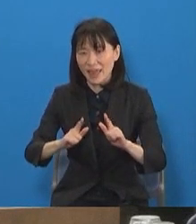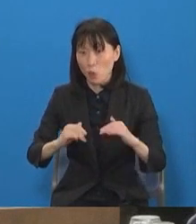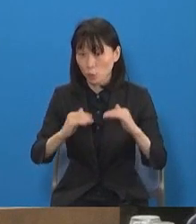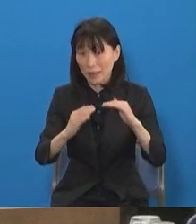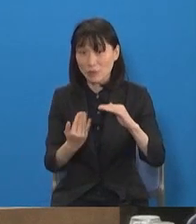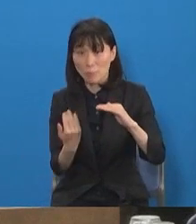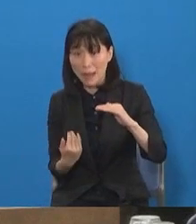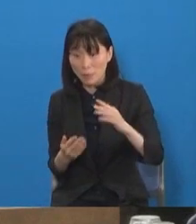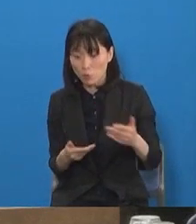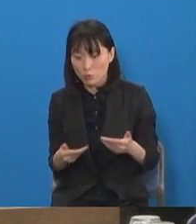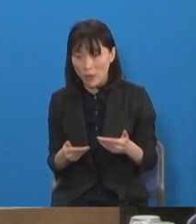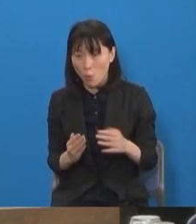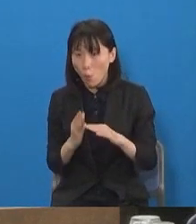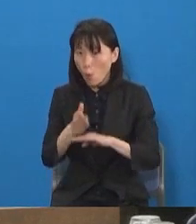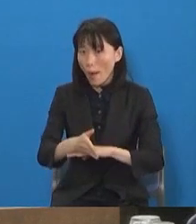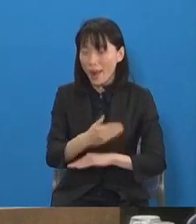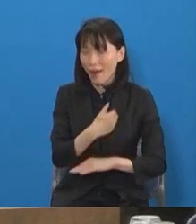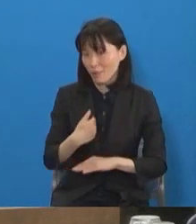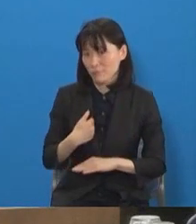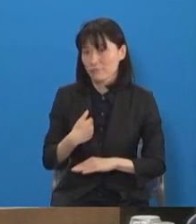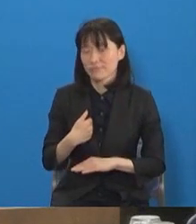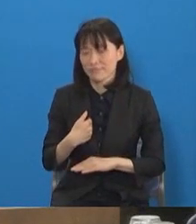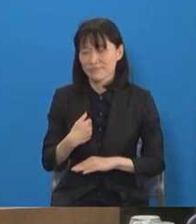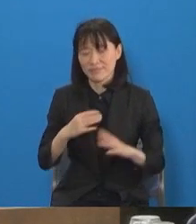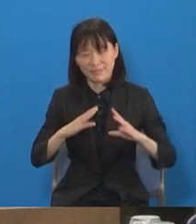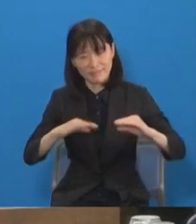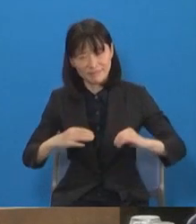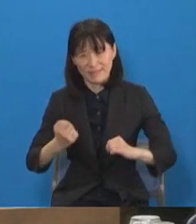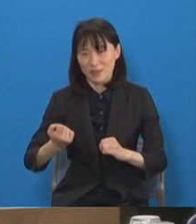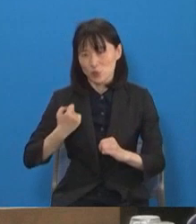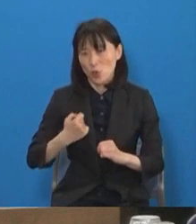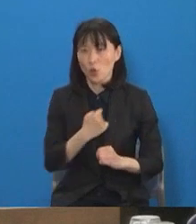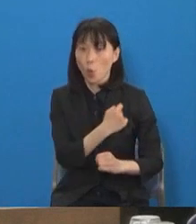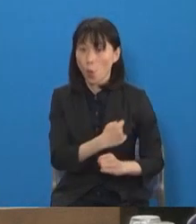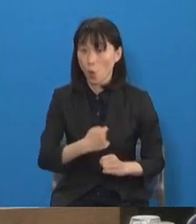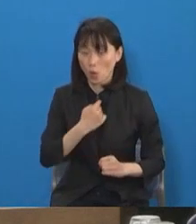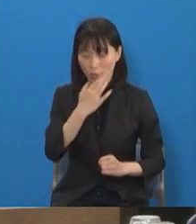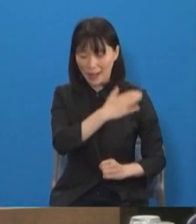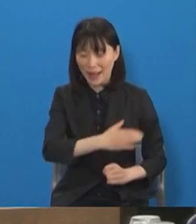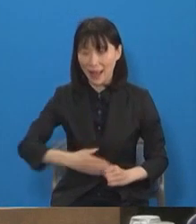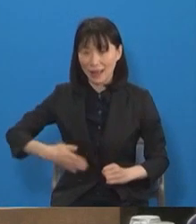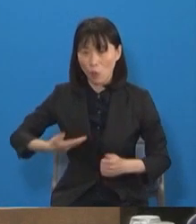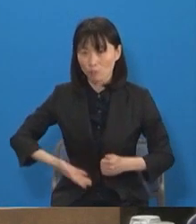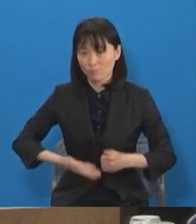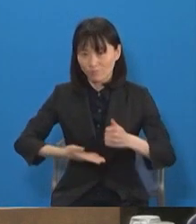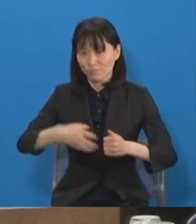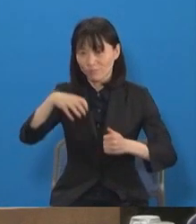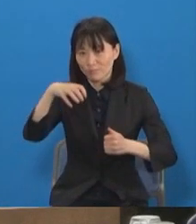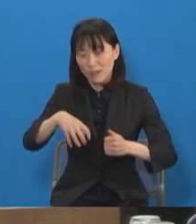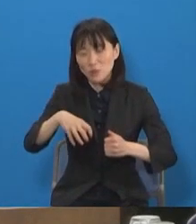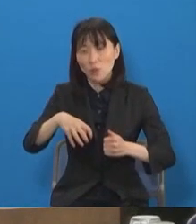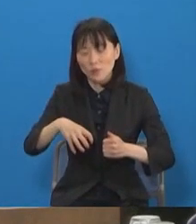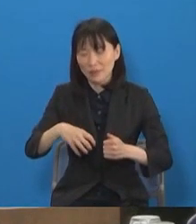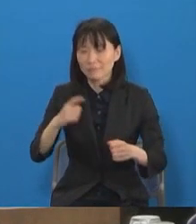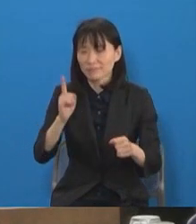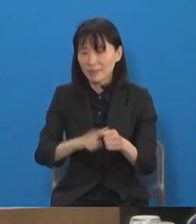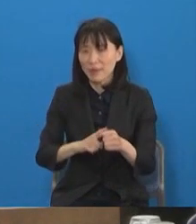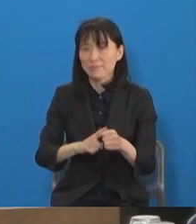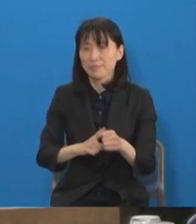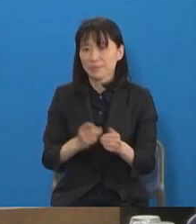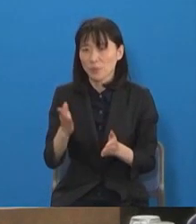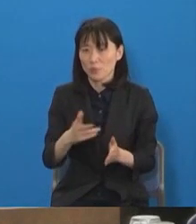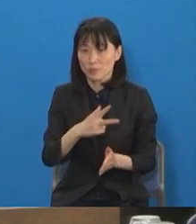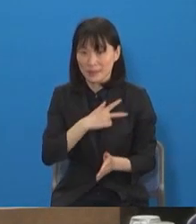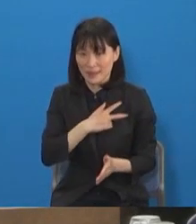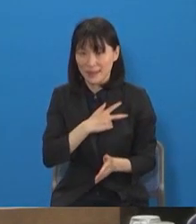を乗り越えていくことのできる、しなやかでたくましい心と体を育む場所であり続けるためにも、保育